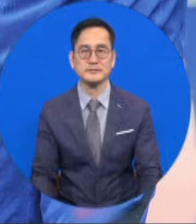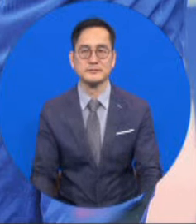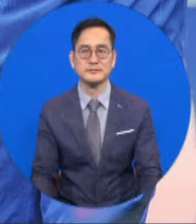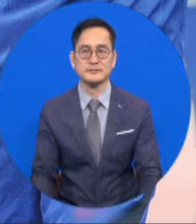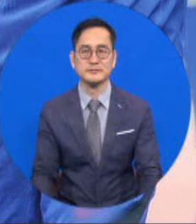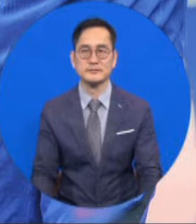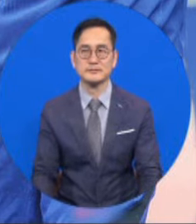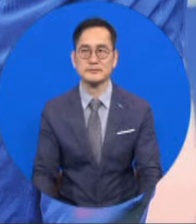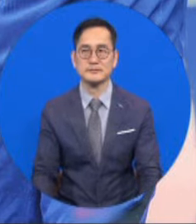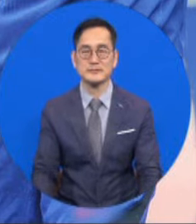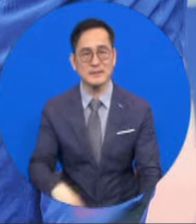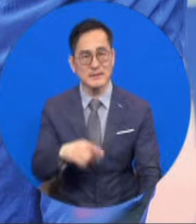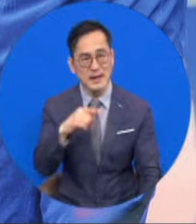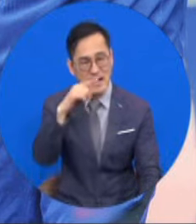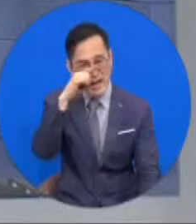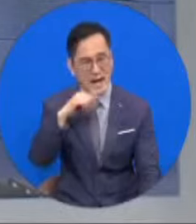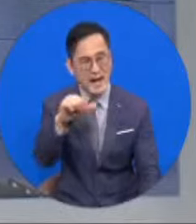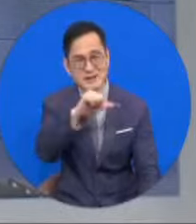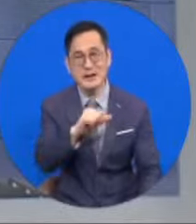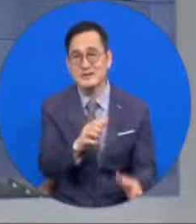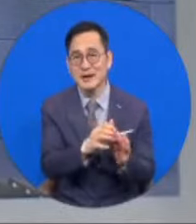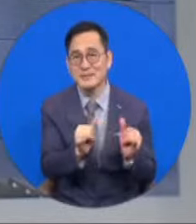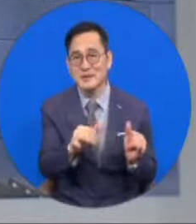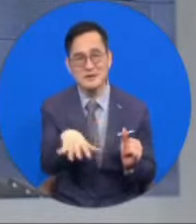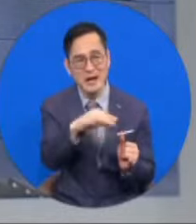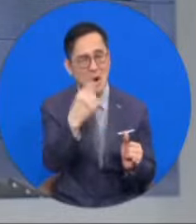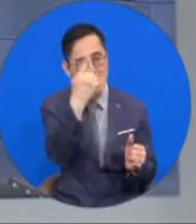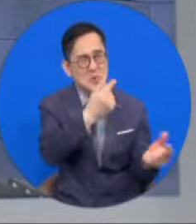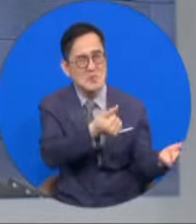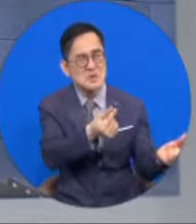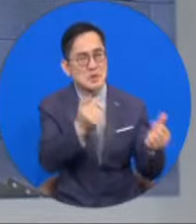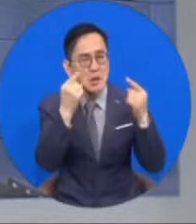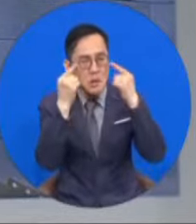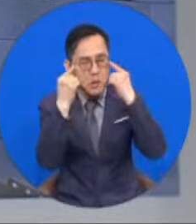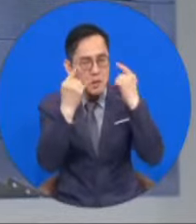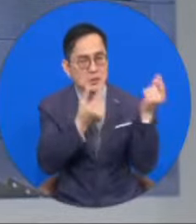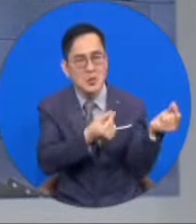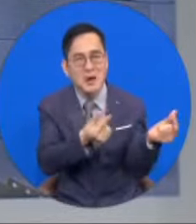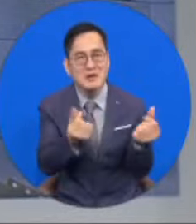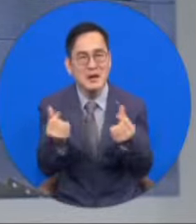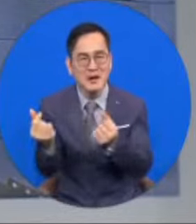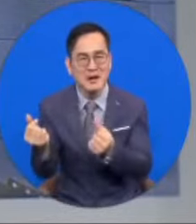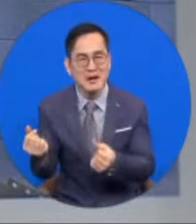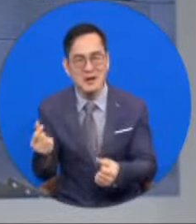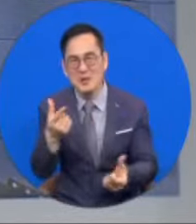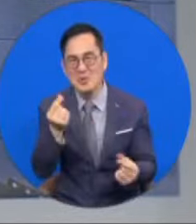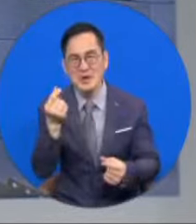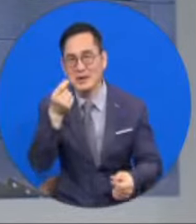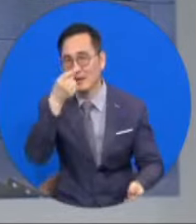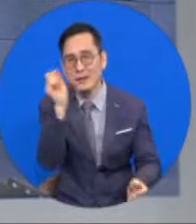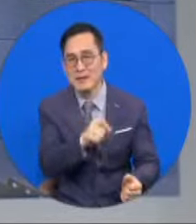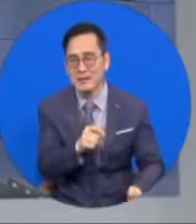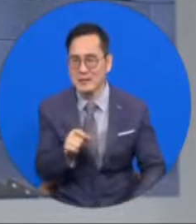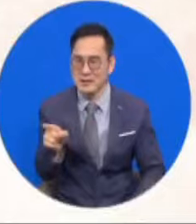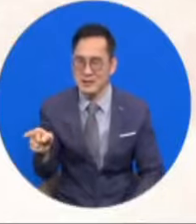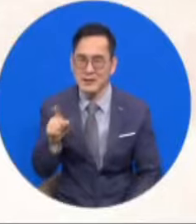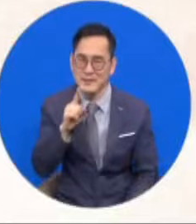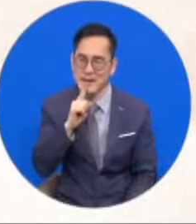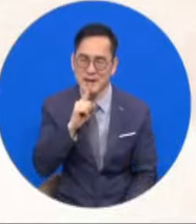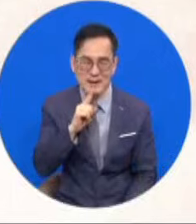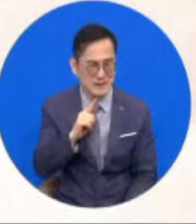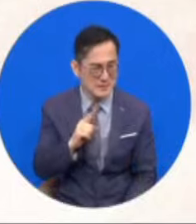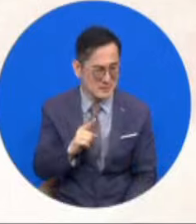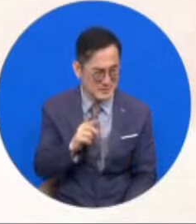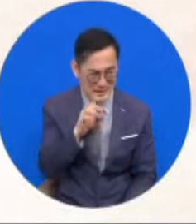한국인 동양인들이 뭐 다 똑같이 생겼다라는 게 절친이라면서 저런 발언하면 안 되죠? 그렇습니다. 뭐 실제적으로 보면